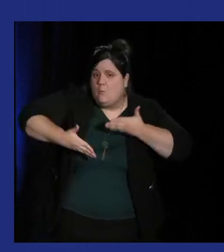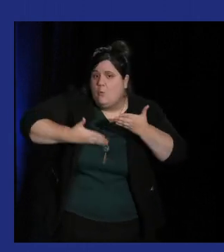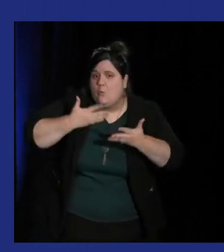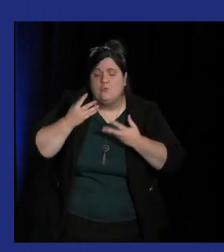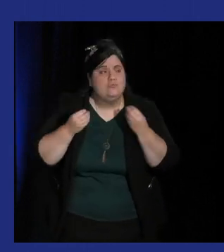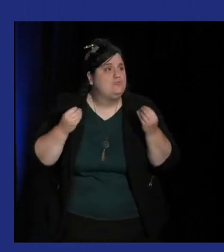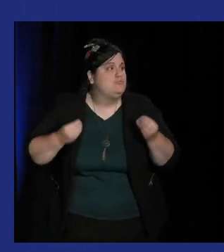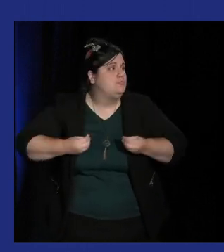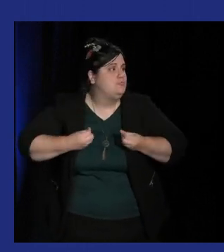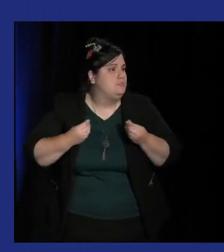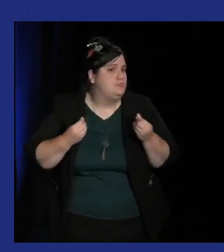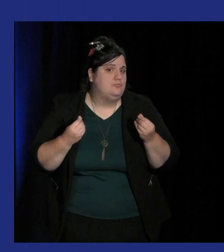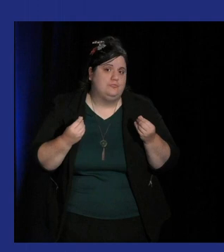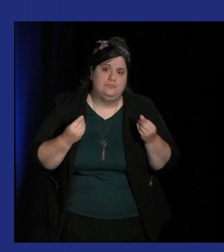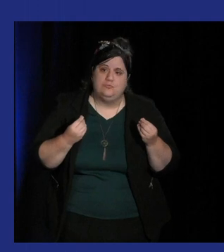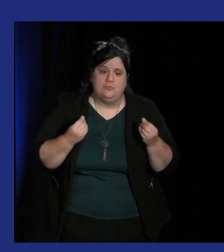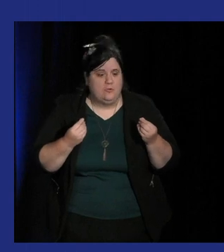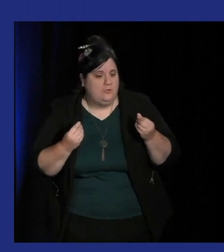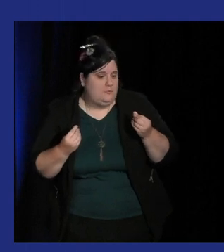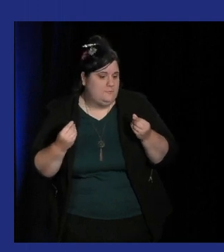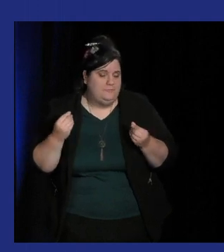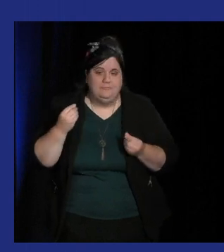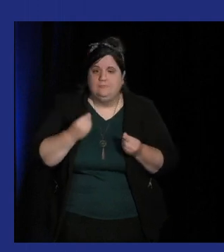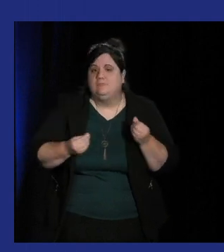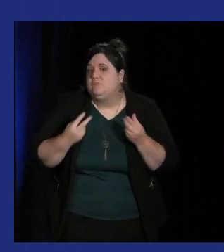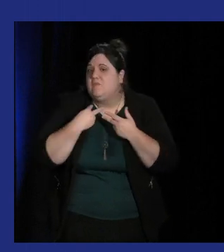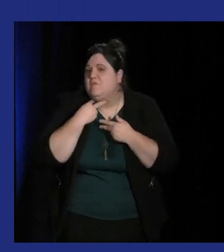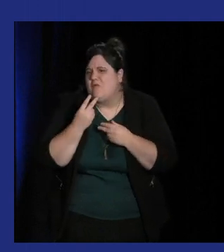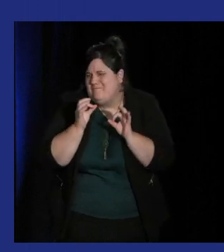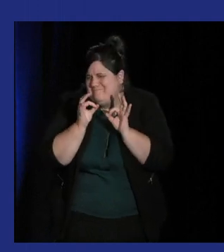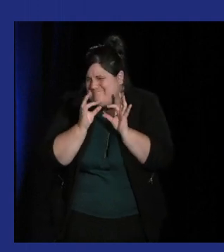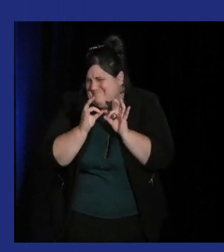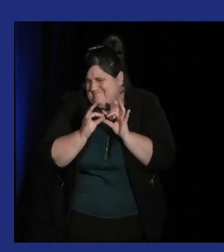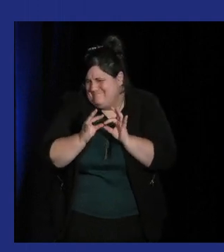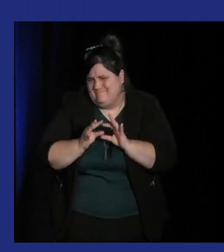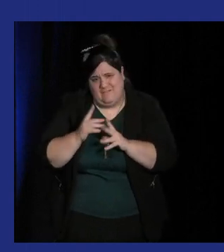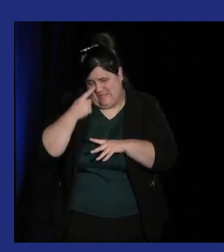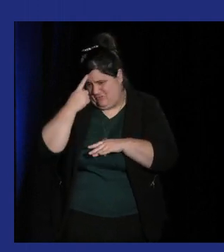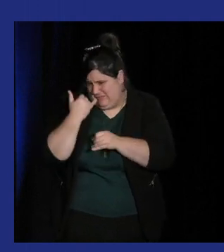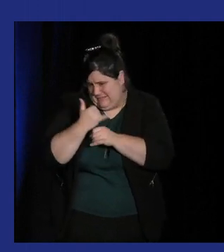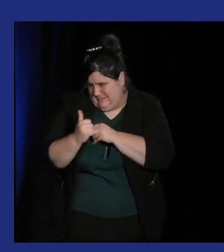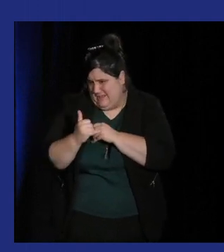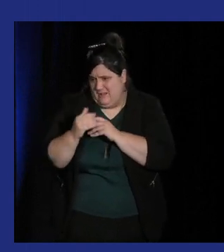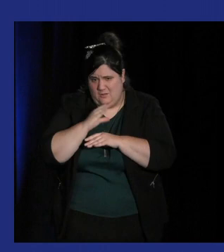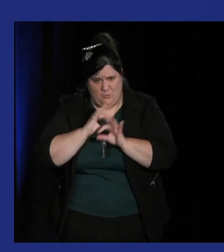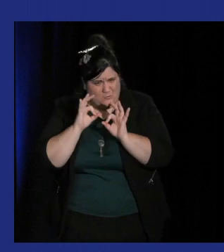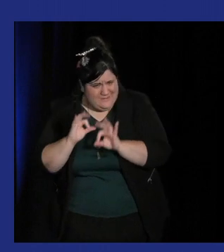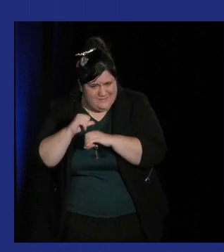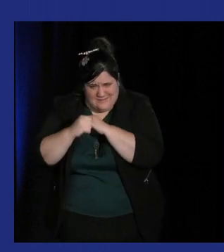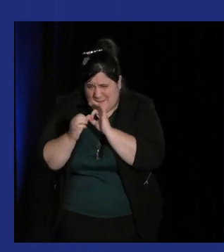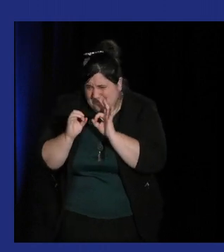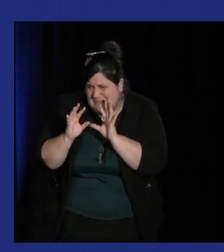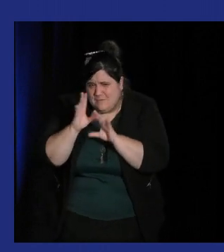voix vraiment plus bien faite avec des de l'intelligence artificielle c'est vraiment en discussion et on se pose la question